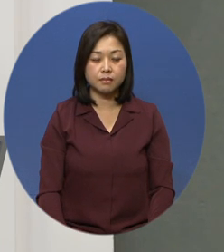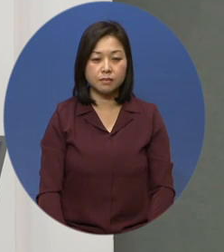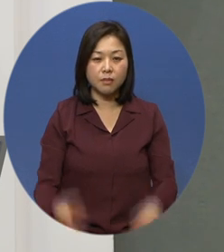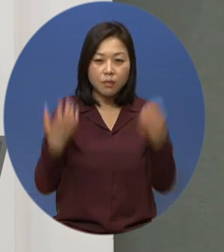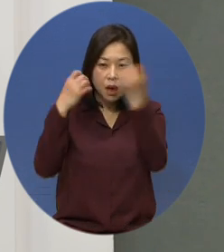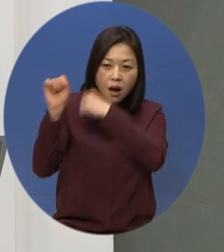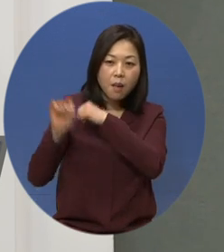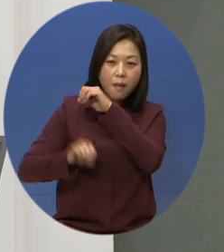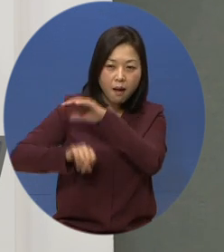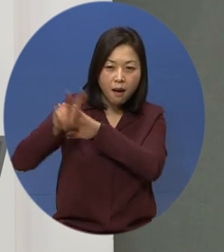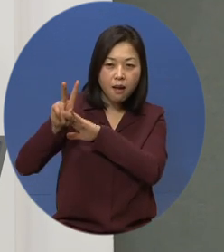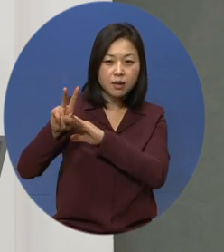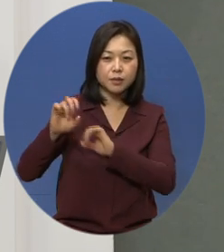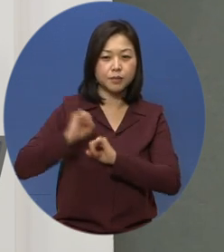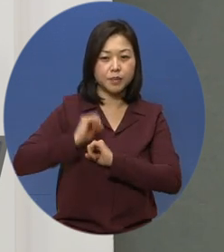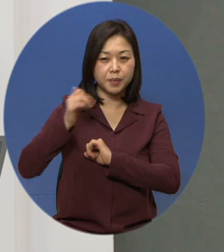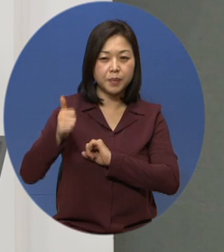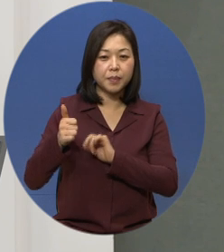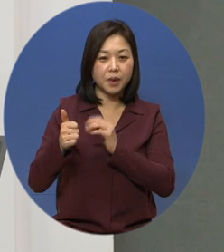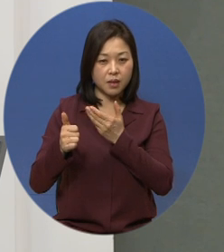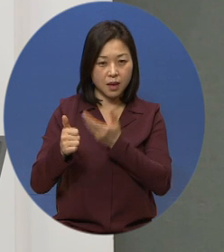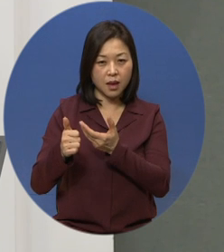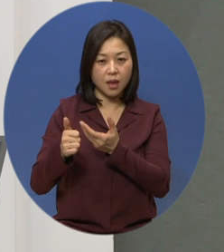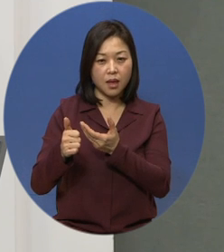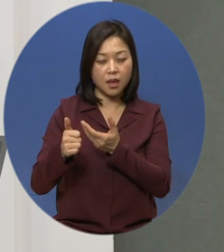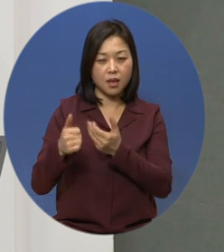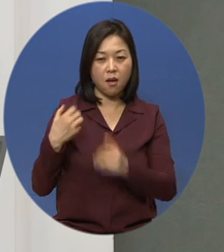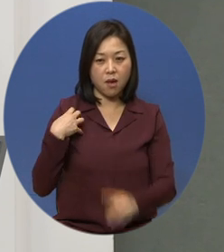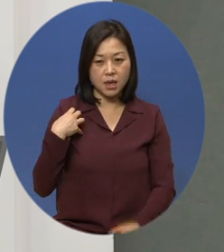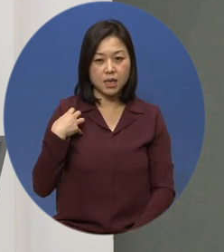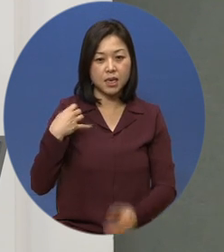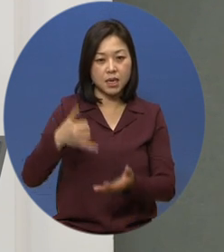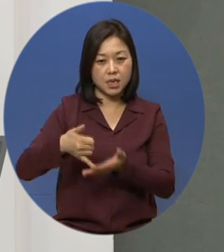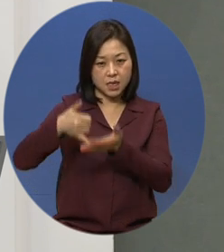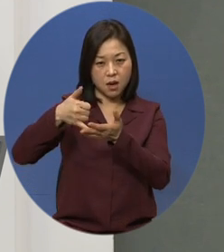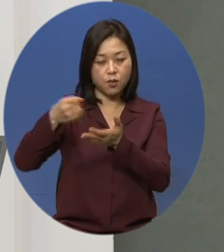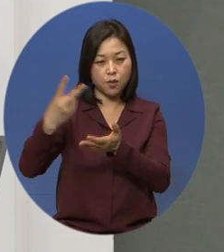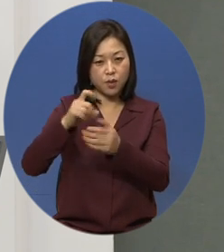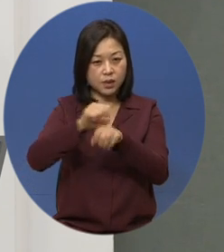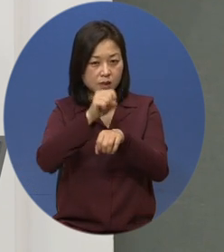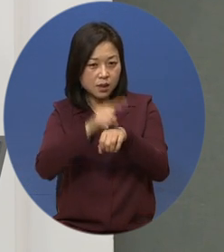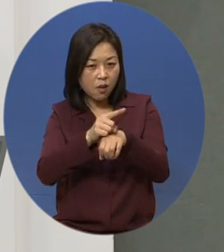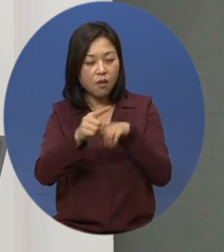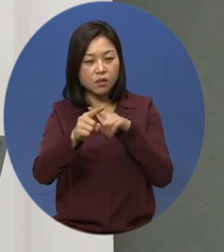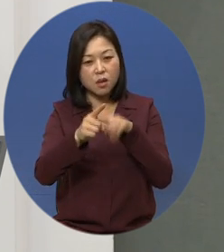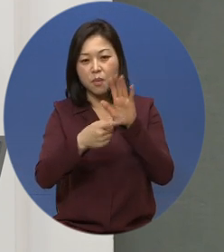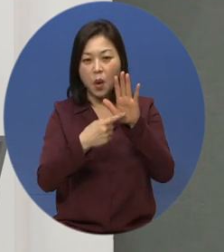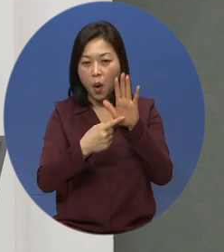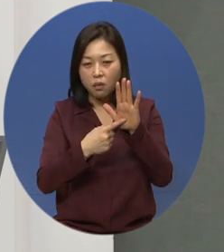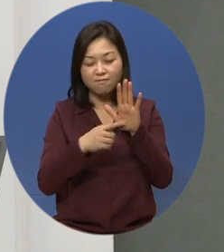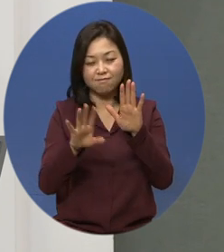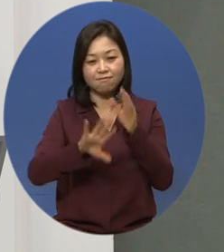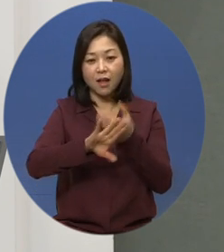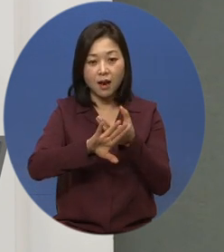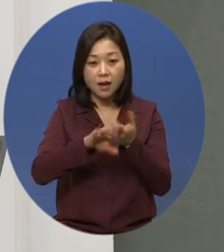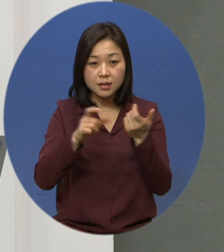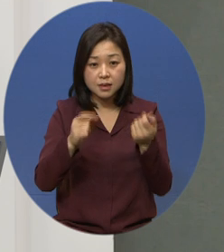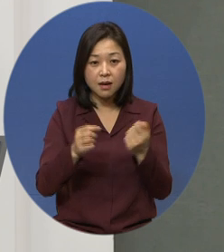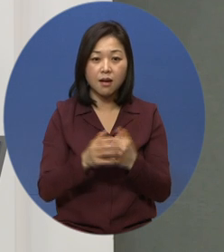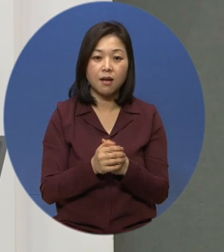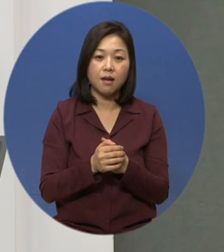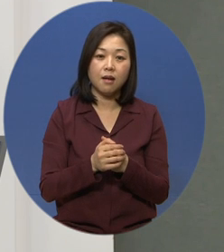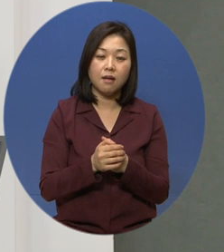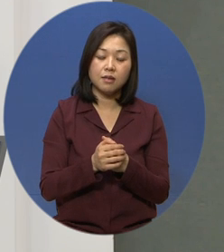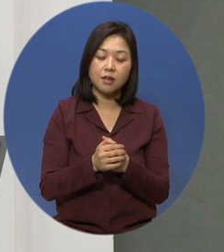한다 는 것이 그 사람의 모든 에 인격이나 성품을 얘기할 순 없는 거 아니에요 예 되게 어떤 성격의